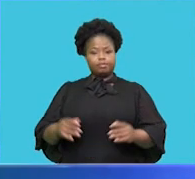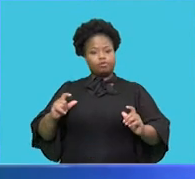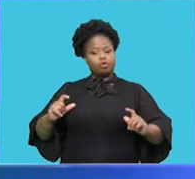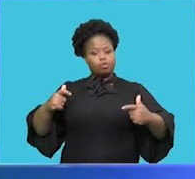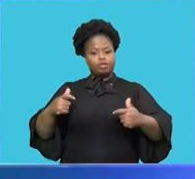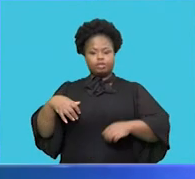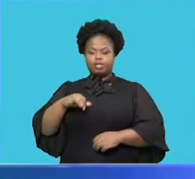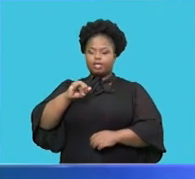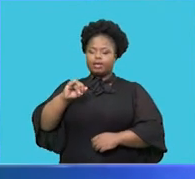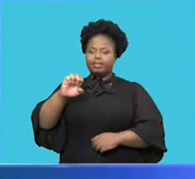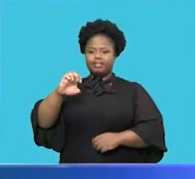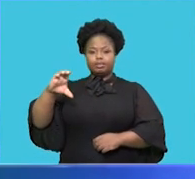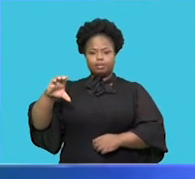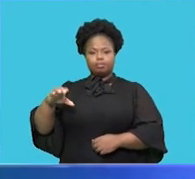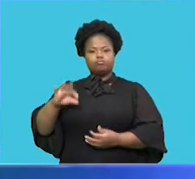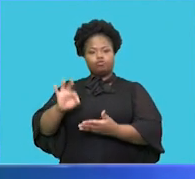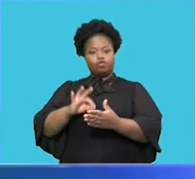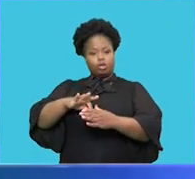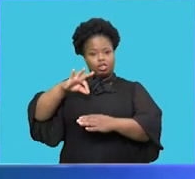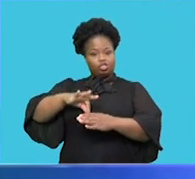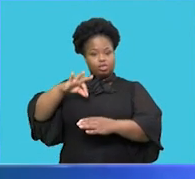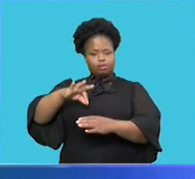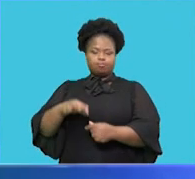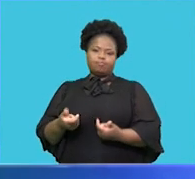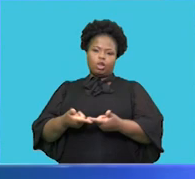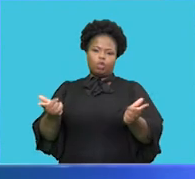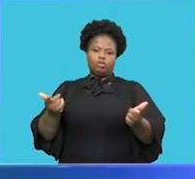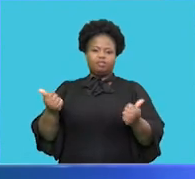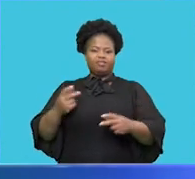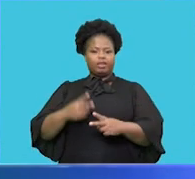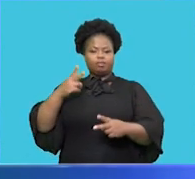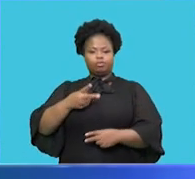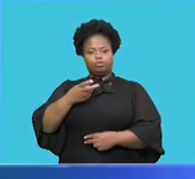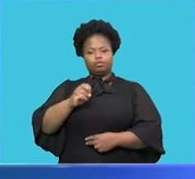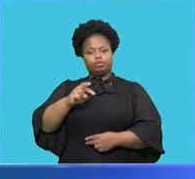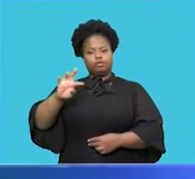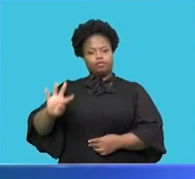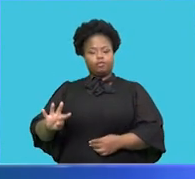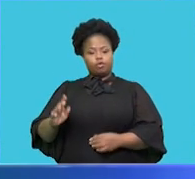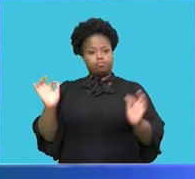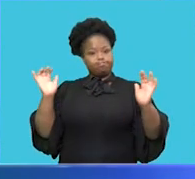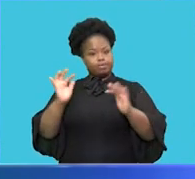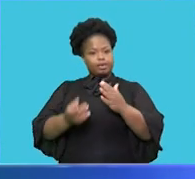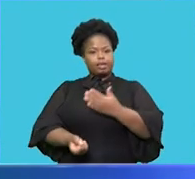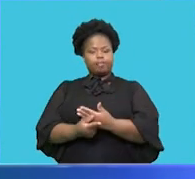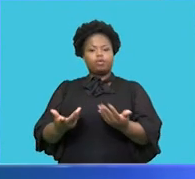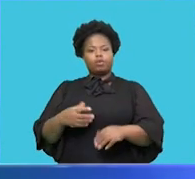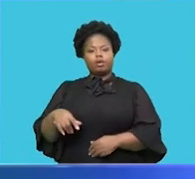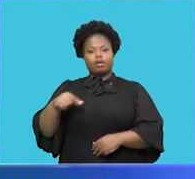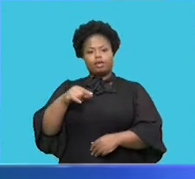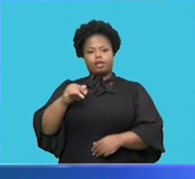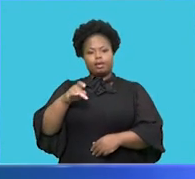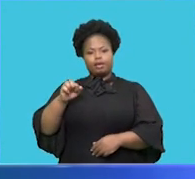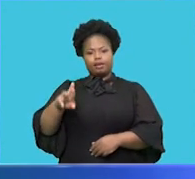Ikhomishana Ezimele Yokhetho yethule ngokusemthethweni ukhetho lukazwelonke nolwezifundazwe lwango-2024 kumcimbi obubanjelwe eGalaga Convention